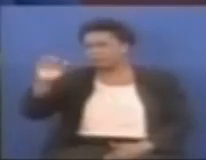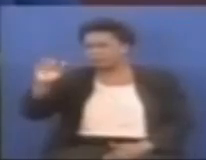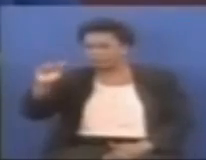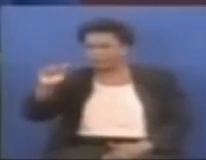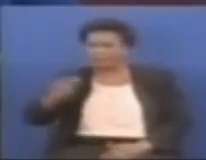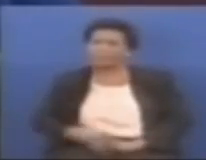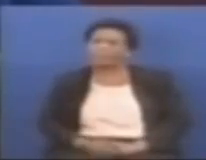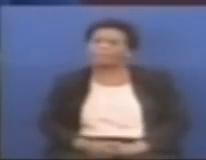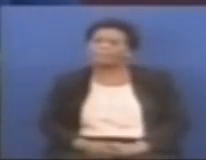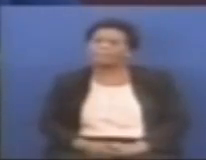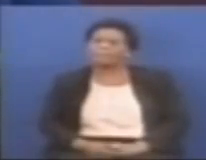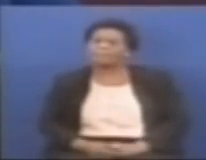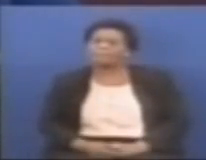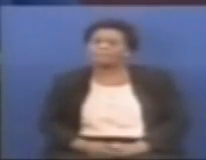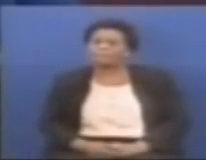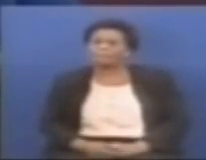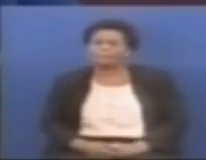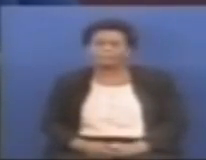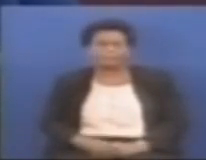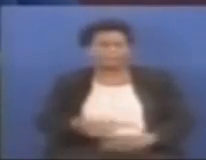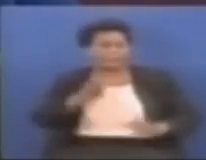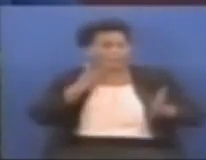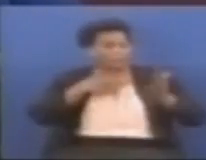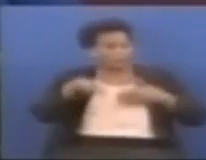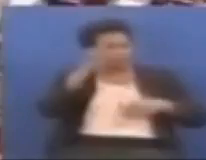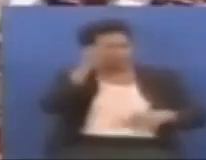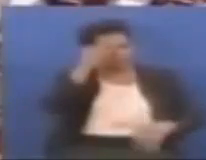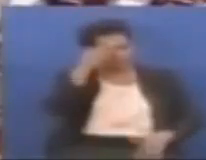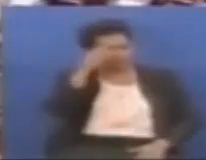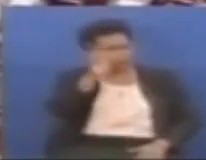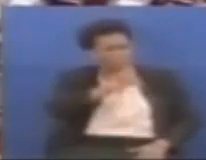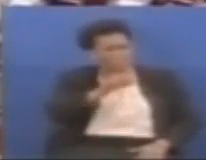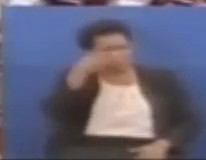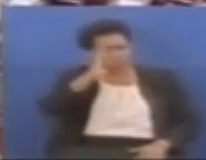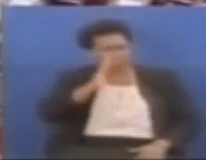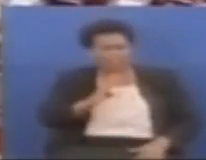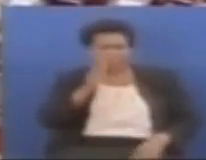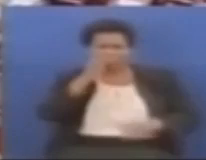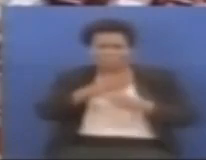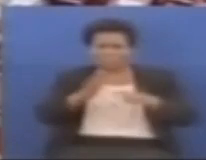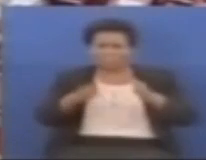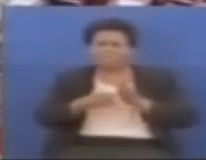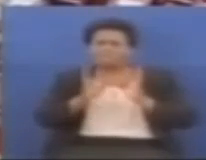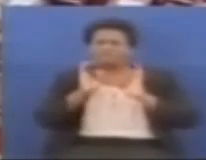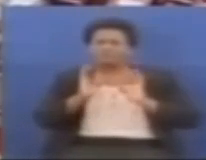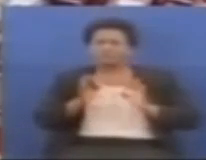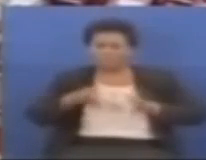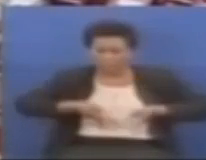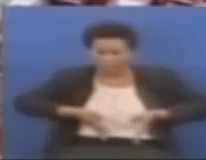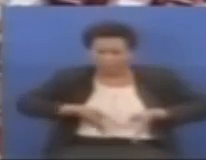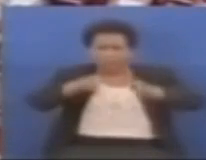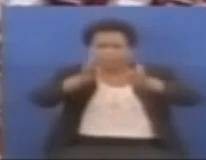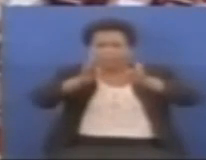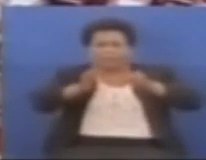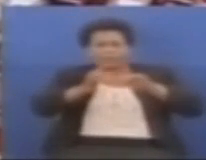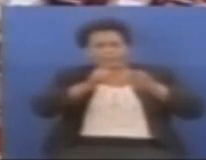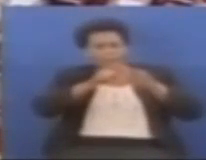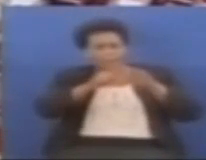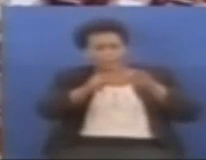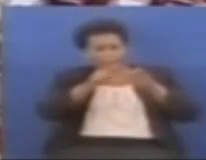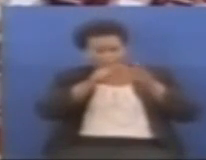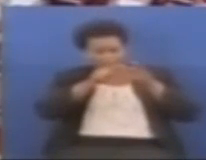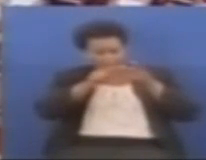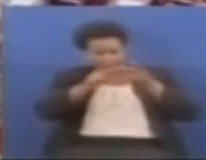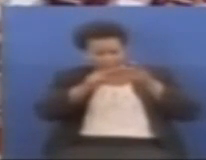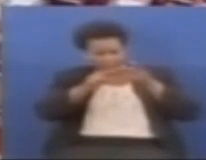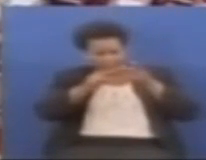linauliza, je, ni lini serikali itazijenga vizuri barabara za Kibaya Uruhu, Uruhu Mtekente na Mtekente